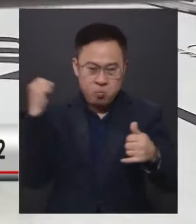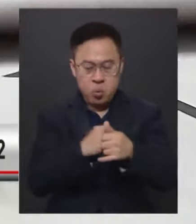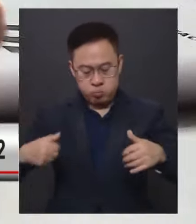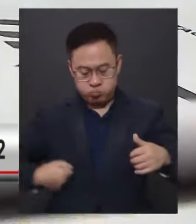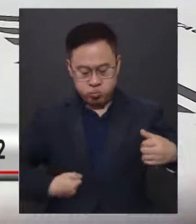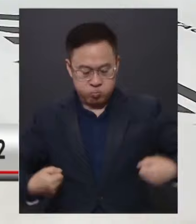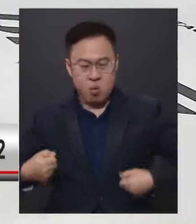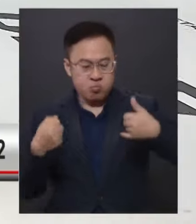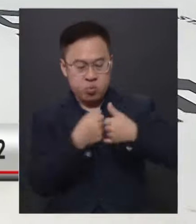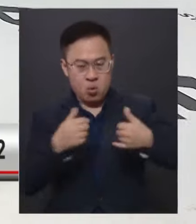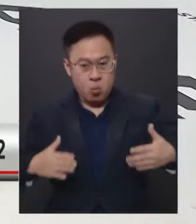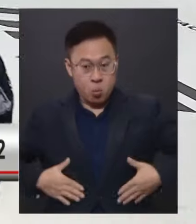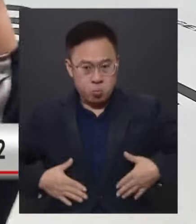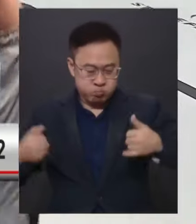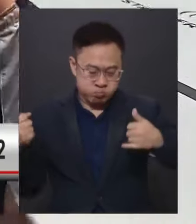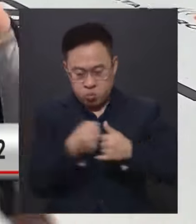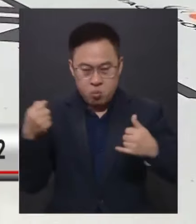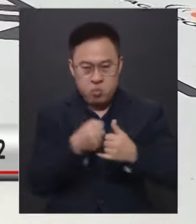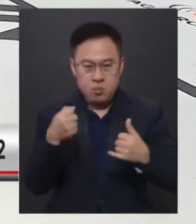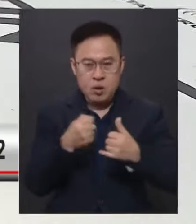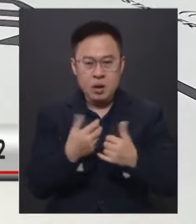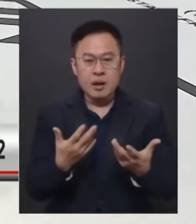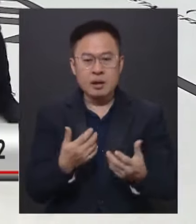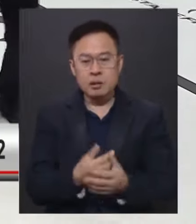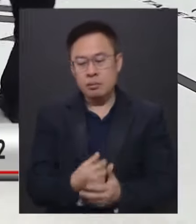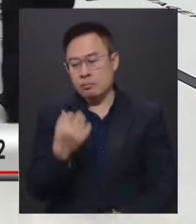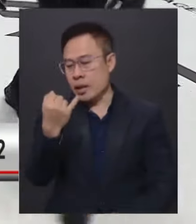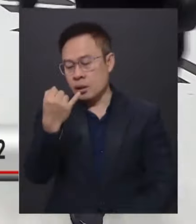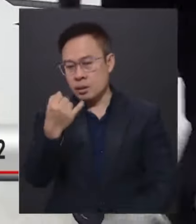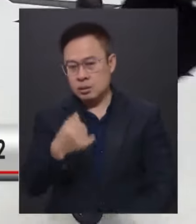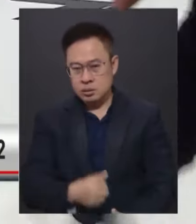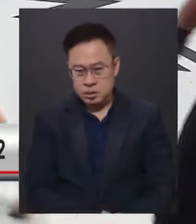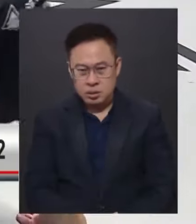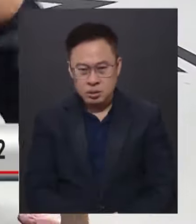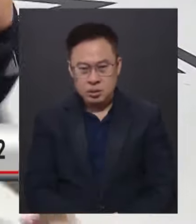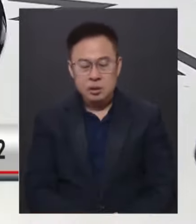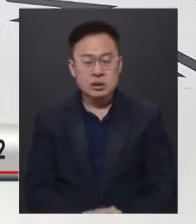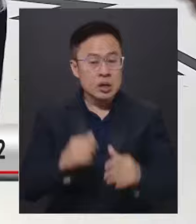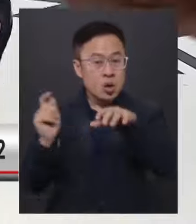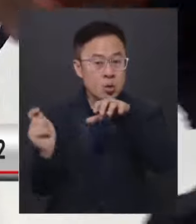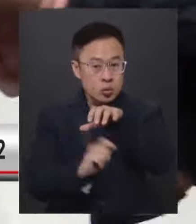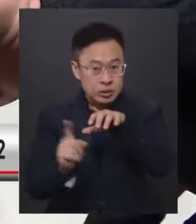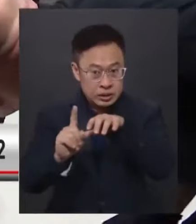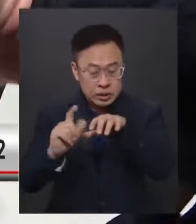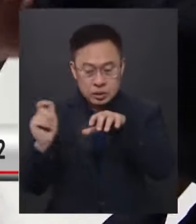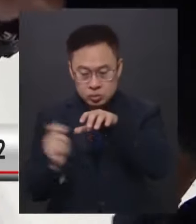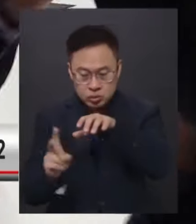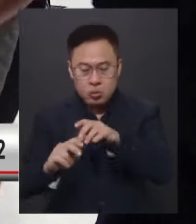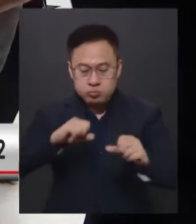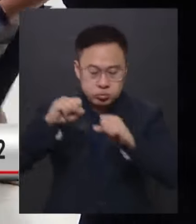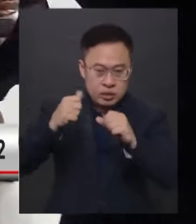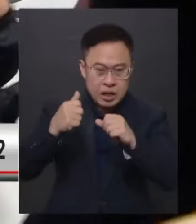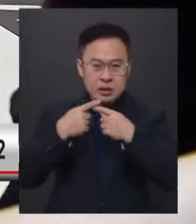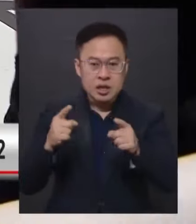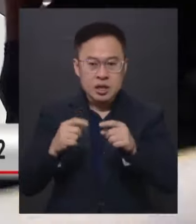ฝ่ายเอาชนะน็อกไปได้ไหนที่สุดค่ะ นี่ช็อตน็อกนะคือสินสมุทรเนี่ยเหมือนจะสู้ได้ดีในช่วง2ยกแรกพอยก3เนี่ยพอโ